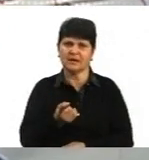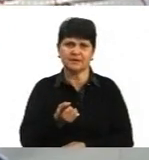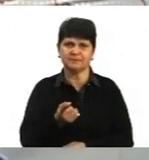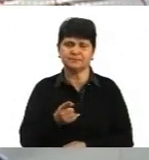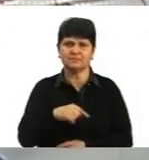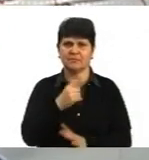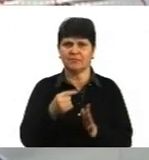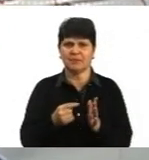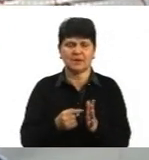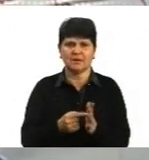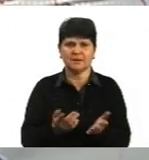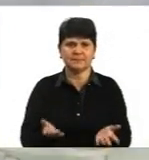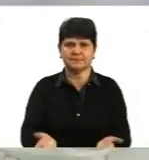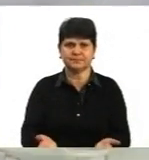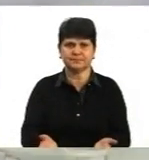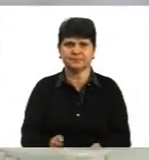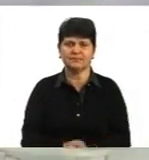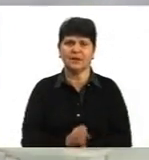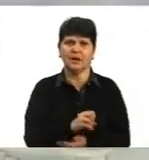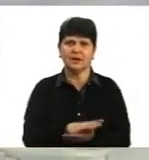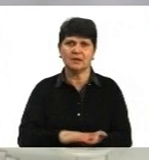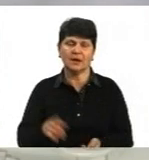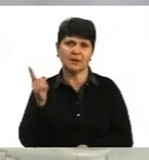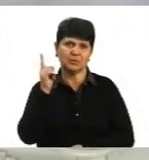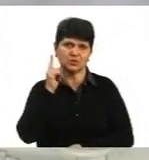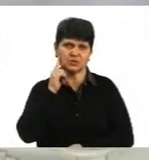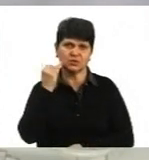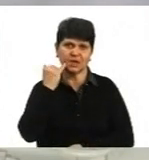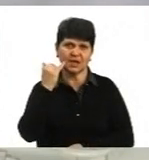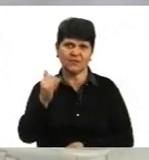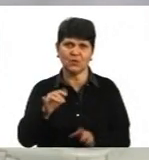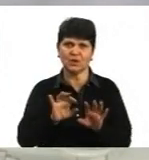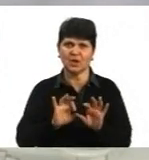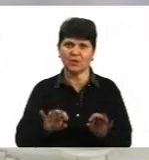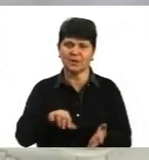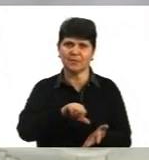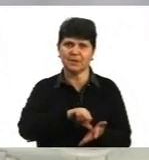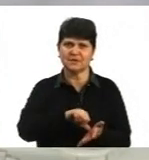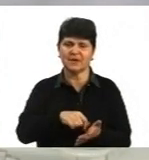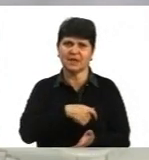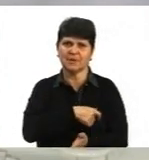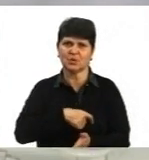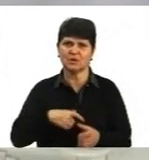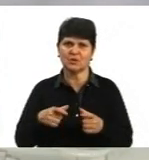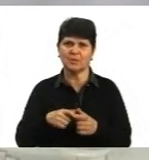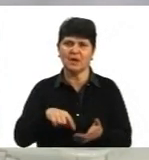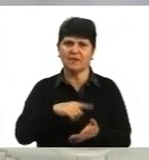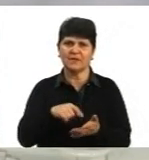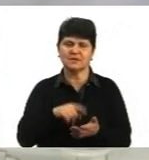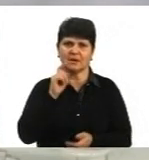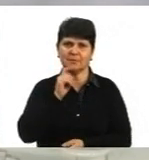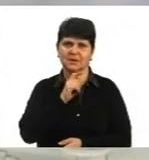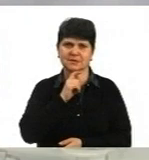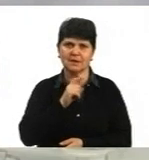нема доцільності. Далі ми послухаємо телефонний коментар представника депутатського корпусу Вінницької міської ради щодо